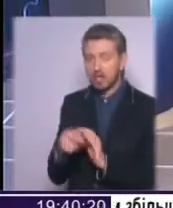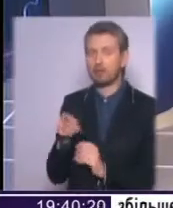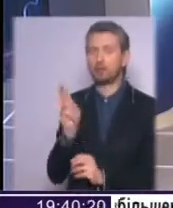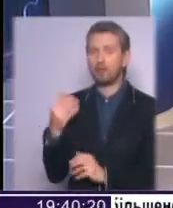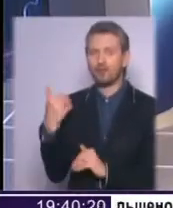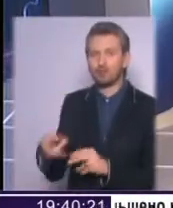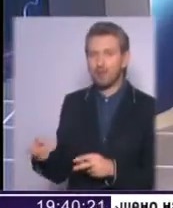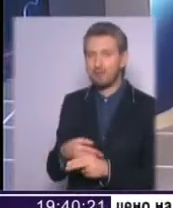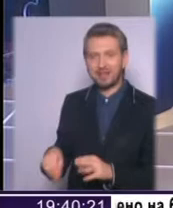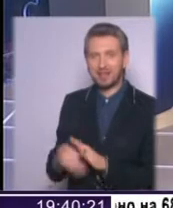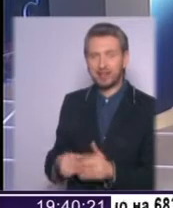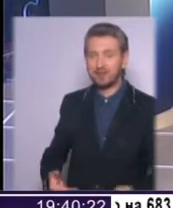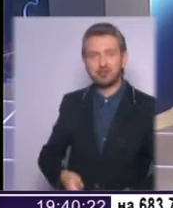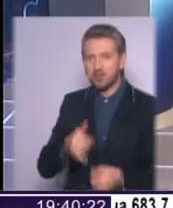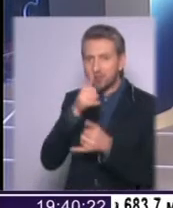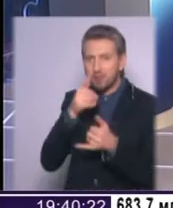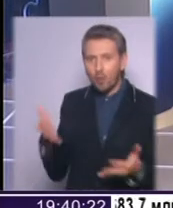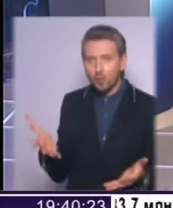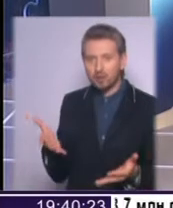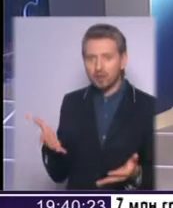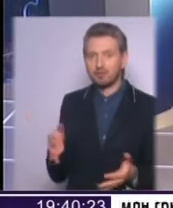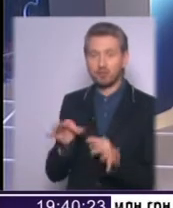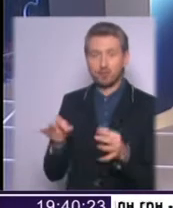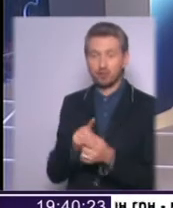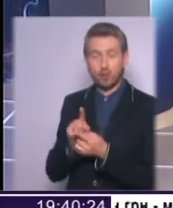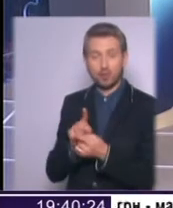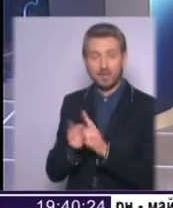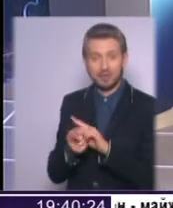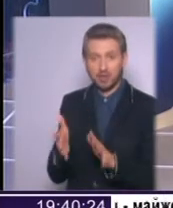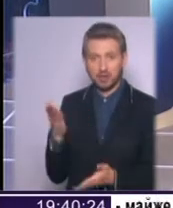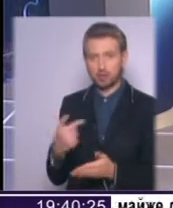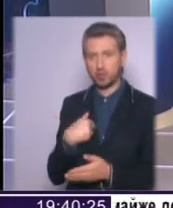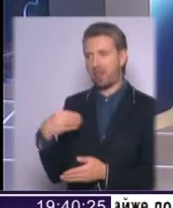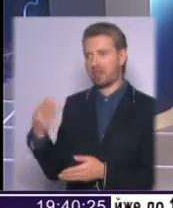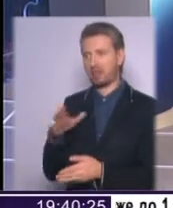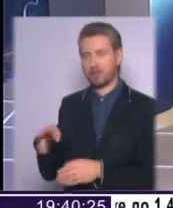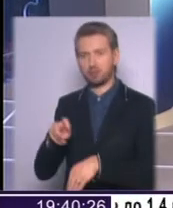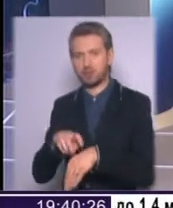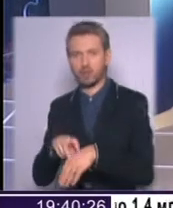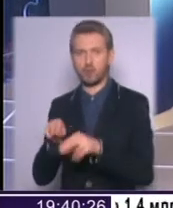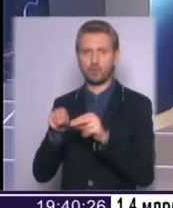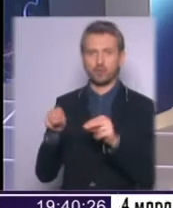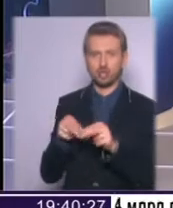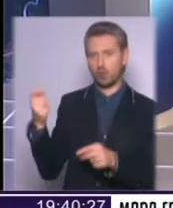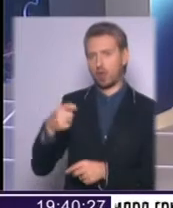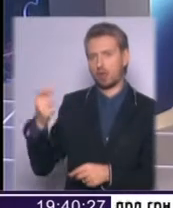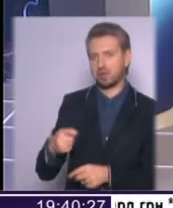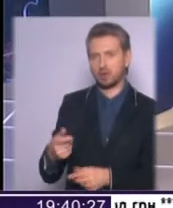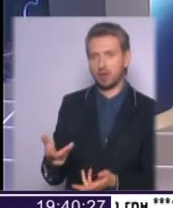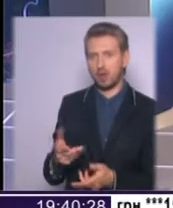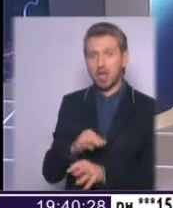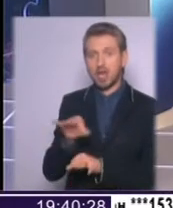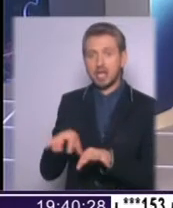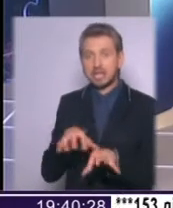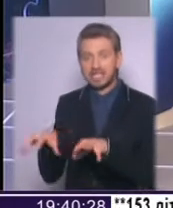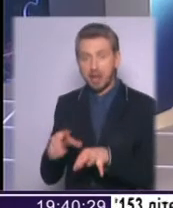без них не можуть жити... Воно ж нічого не зміниться від того, що я не даватиму лікарю, чи вчителеві, чи даїшнику. Схема на митниці